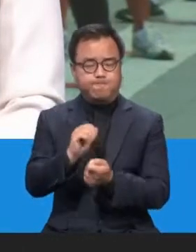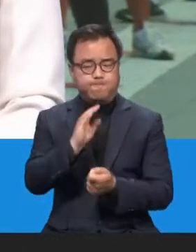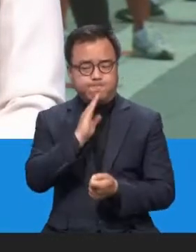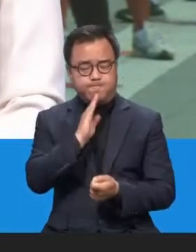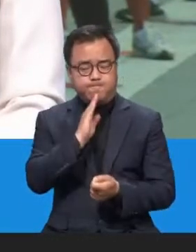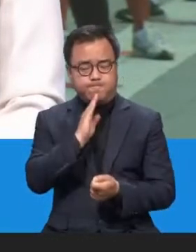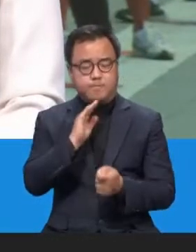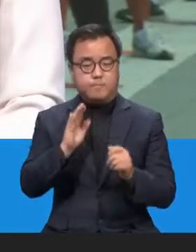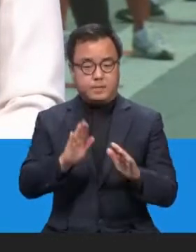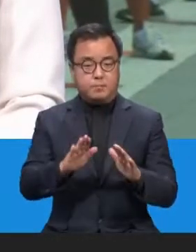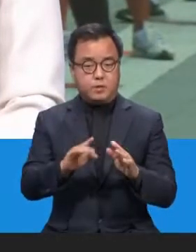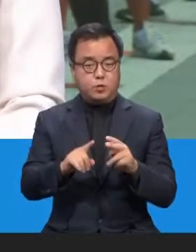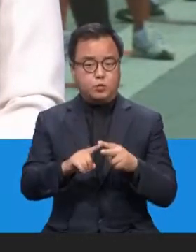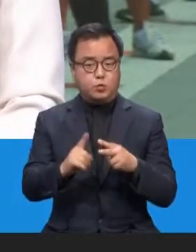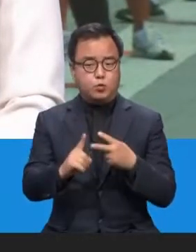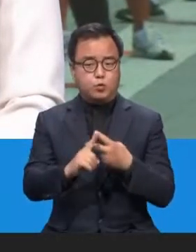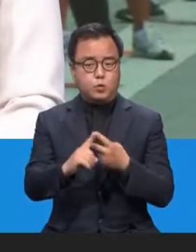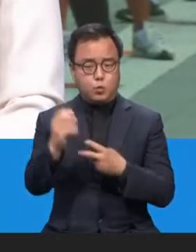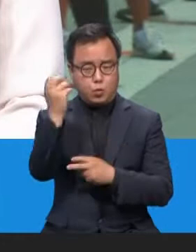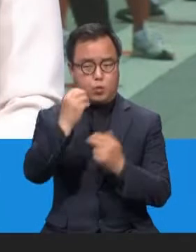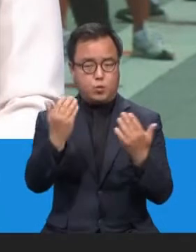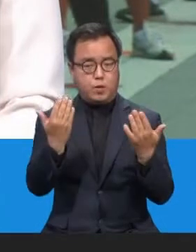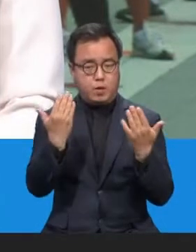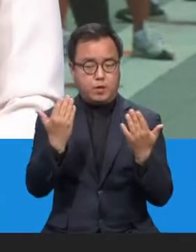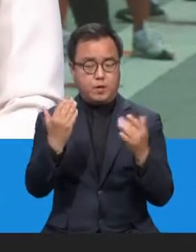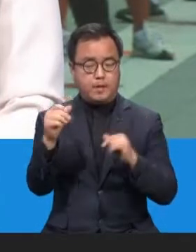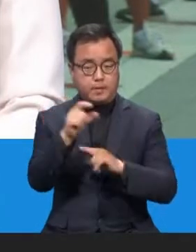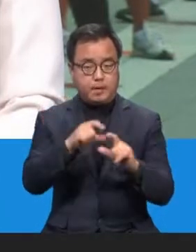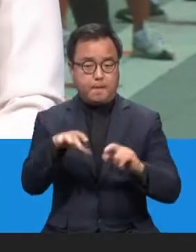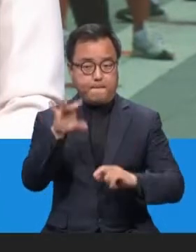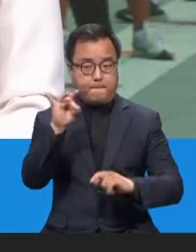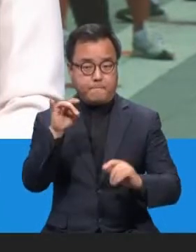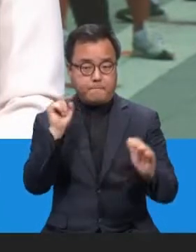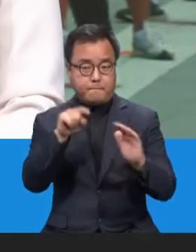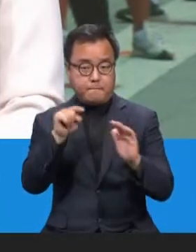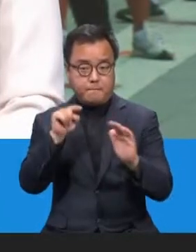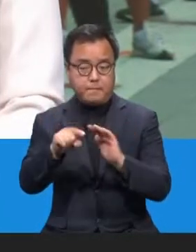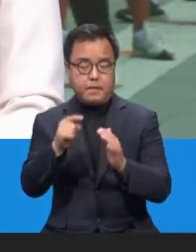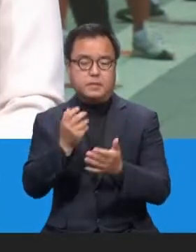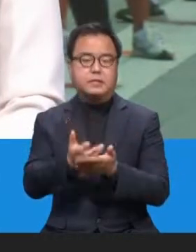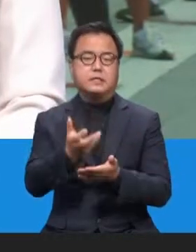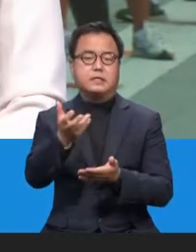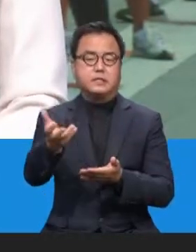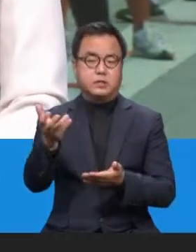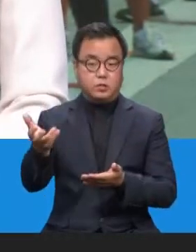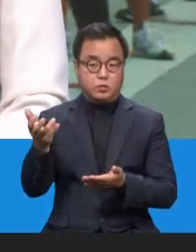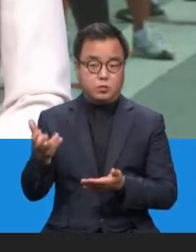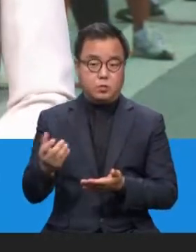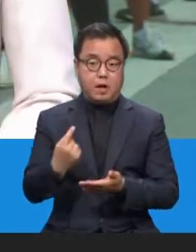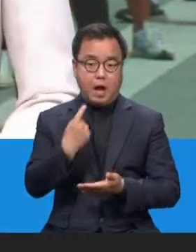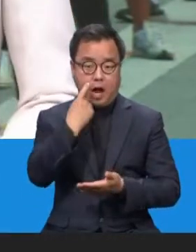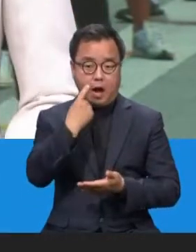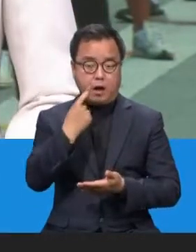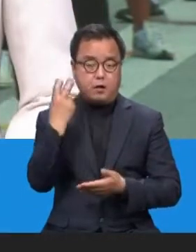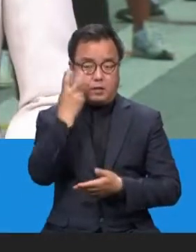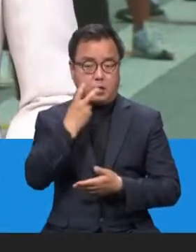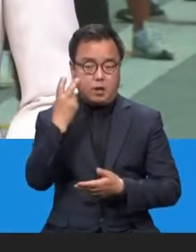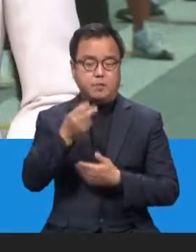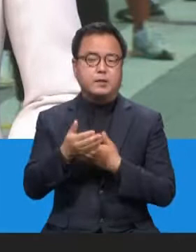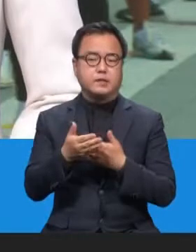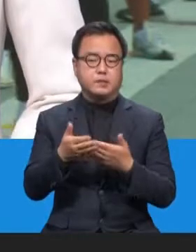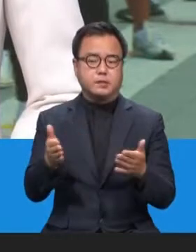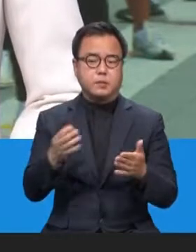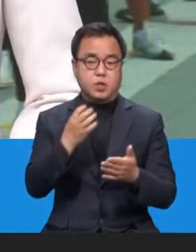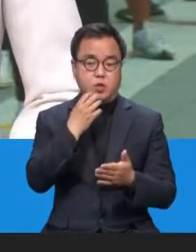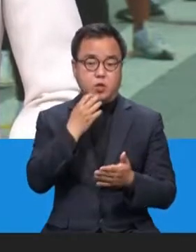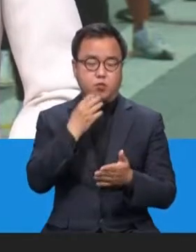찾아가 선제적 진단 검사를 해주는 이동형 검체 진단팀이 오늘부터 서울에서 시범 운영에 들어갑니다.